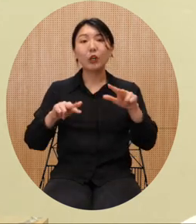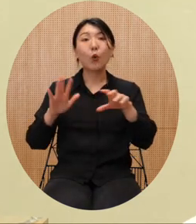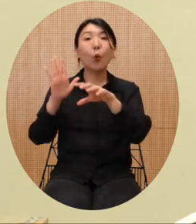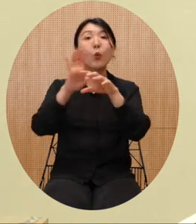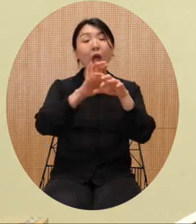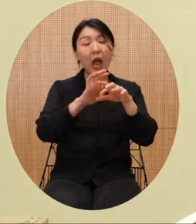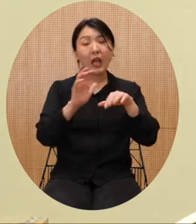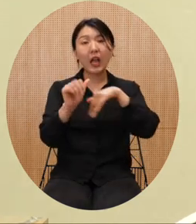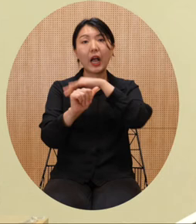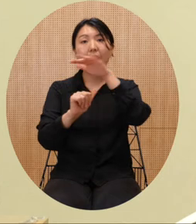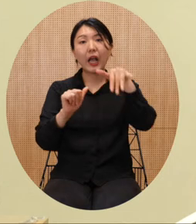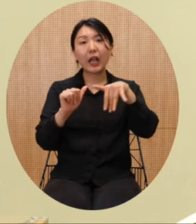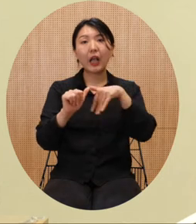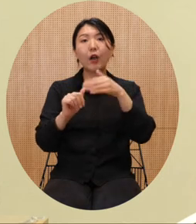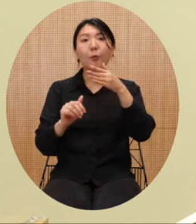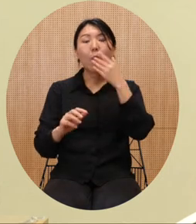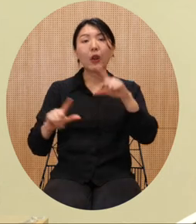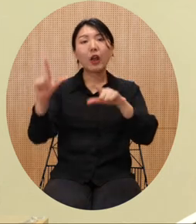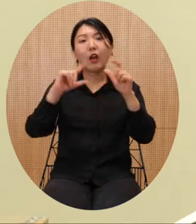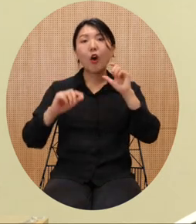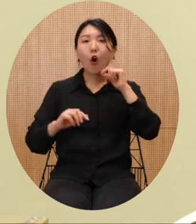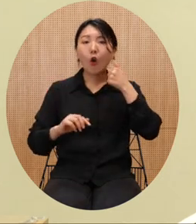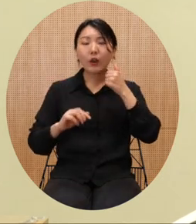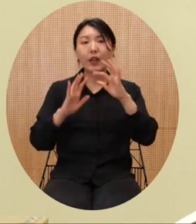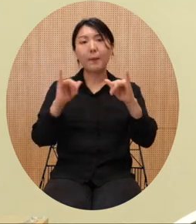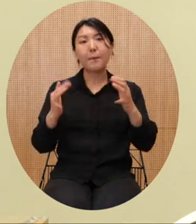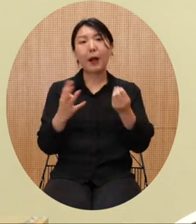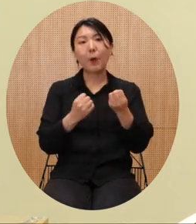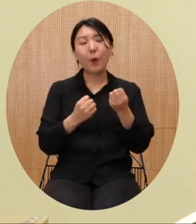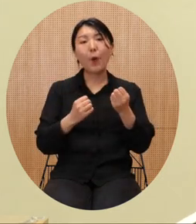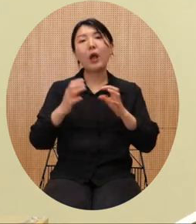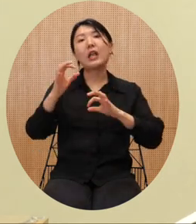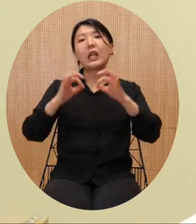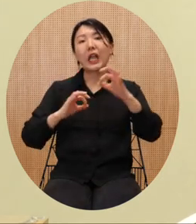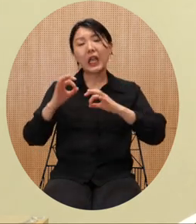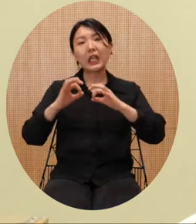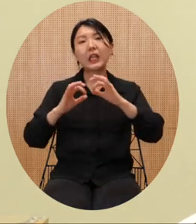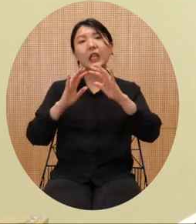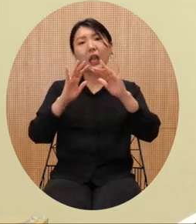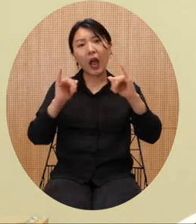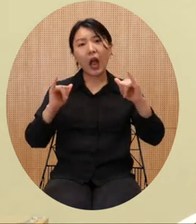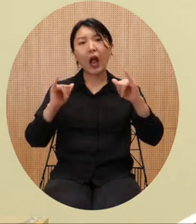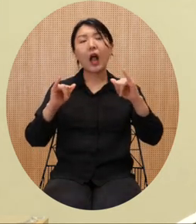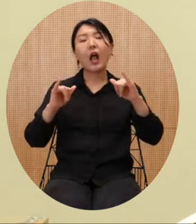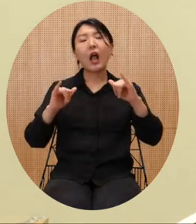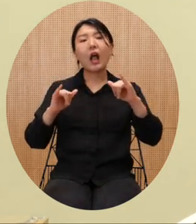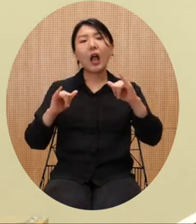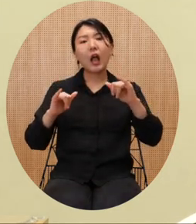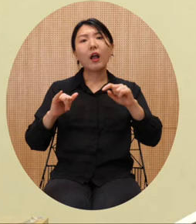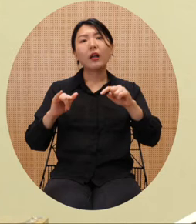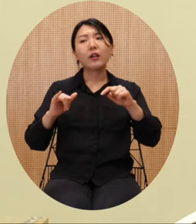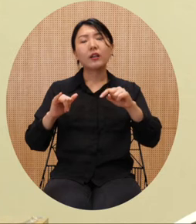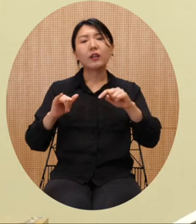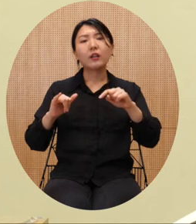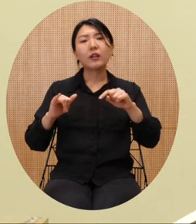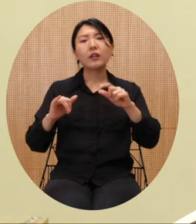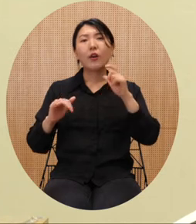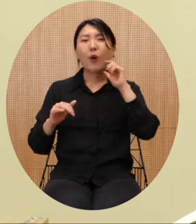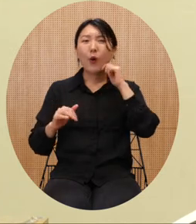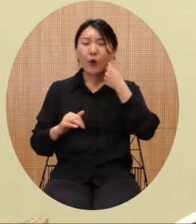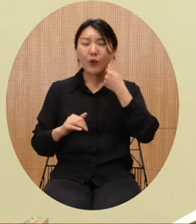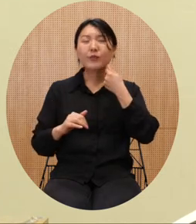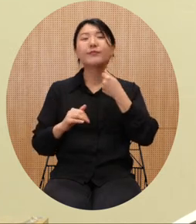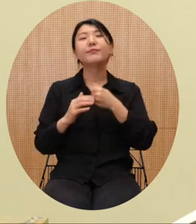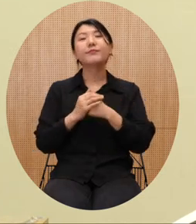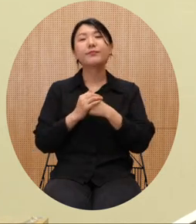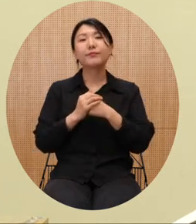코로나19 상황에서 생계가 어려운 분들도 많고 자영업자, 특히 서울 규모의 자영업자분들이 너무